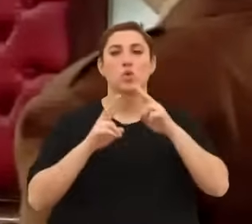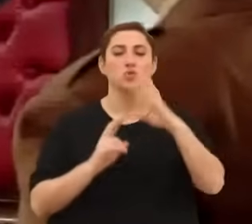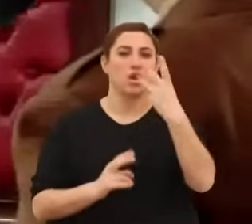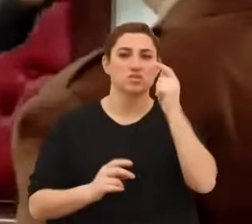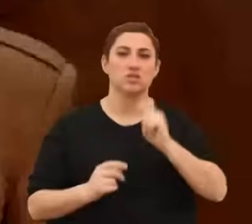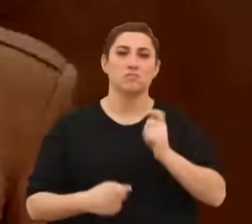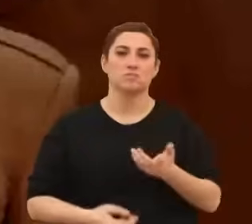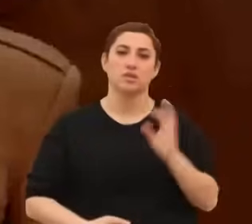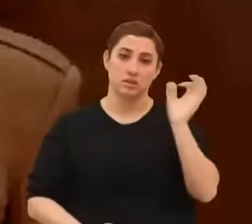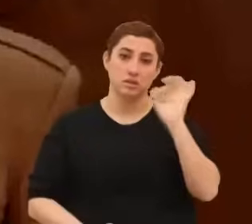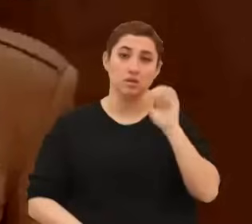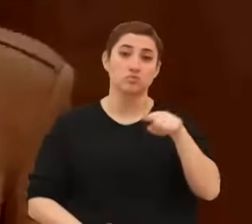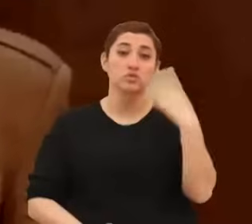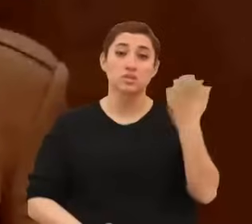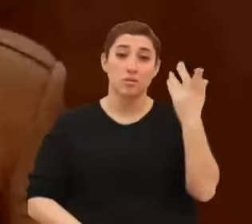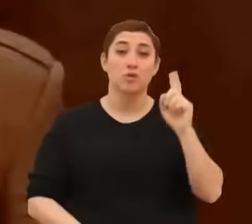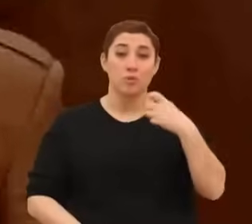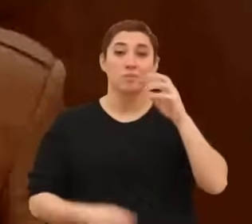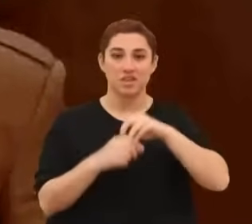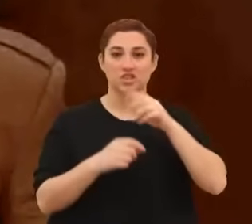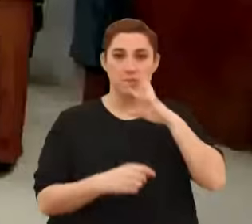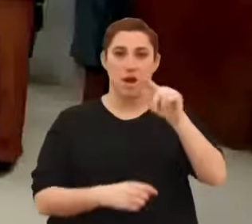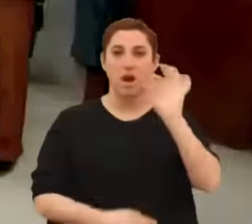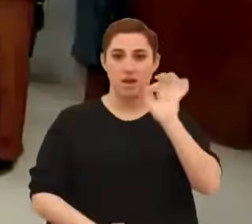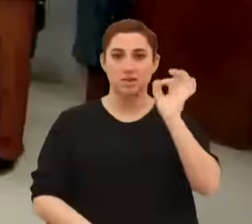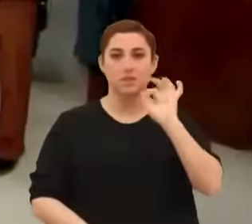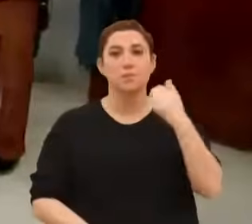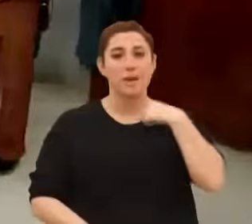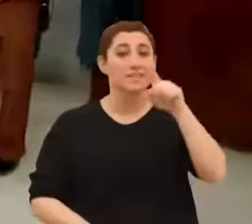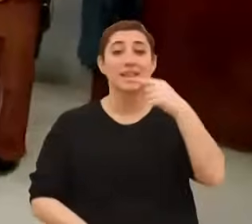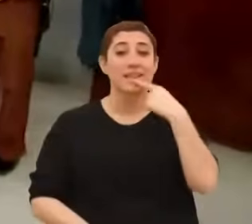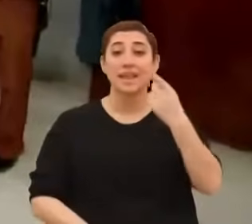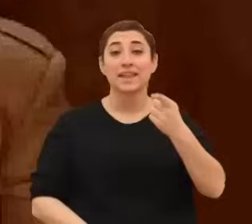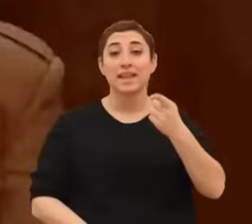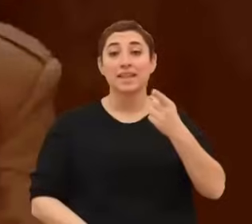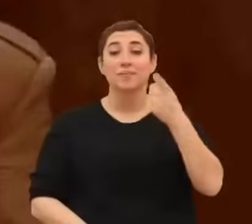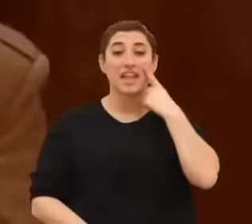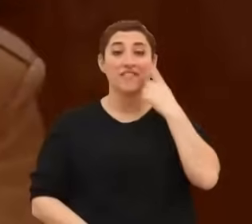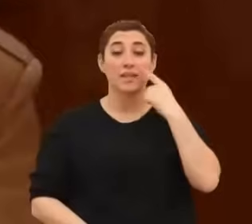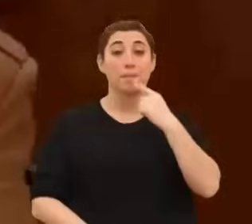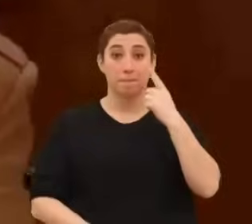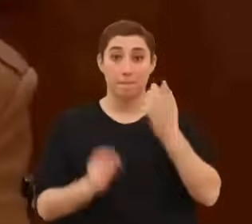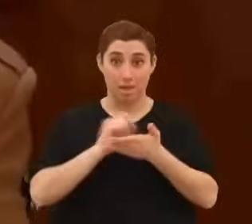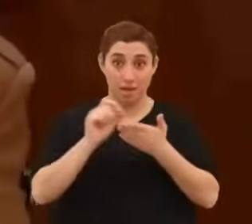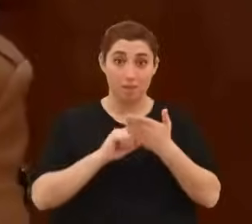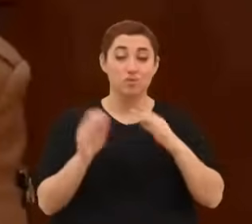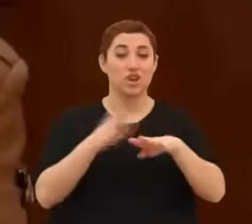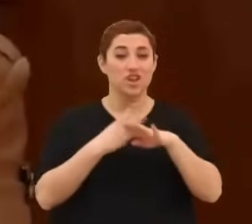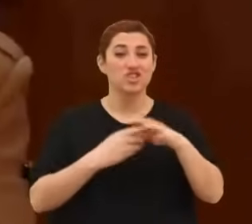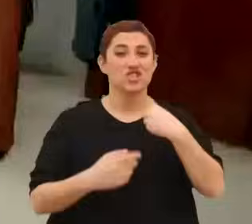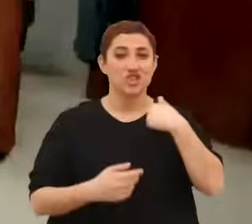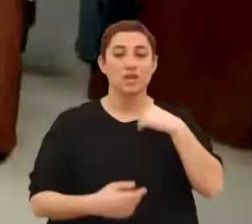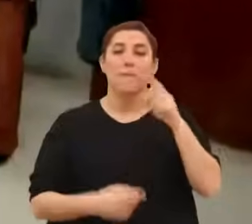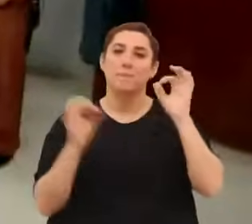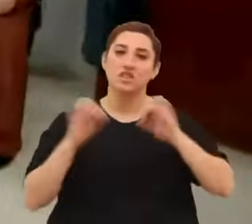azar işittim zaten. Tabii bunca zamandır bulamadığın için fırçaladı, öyle değil mi? Ben sana ne dedim? Devletin memurunun malına, canına...